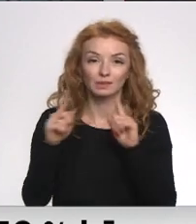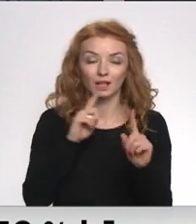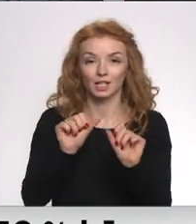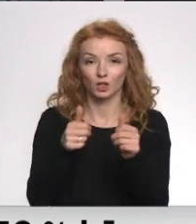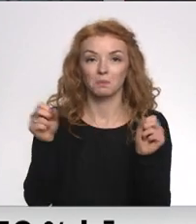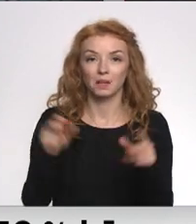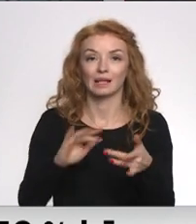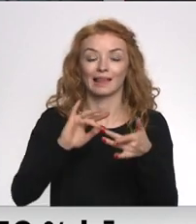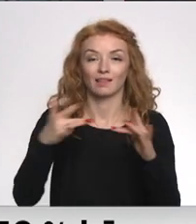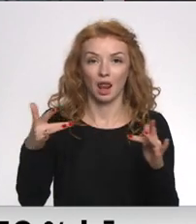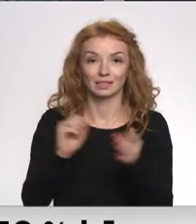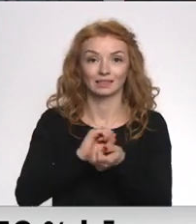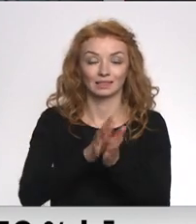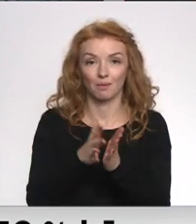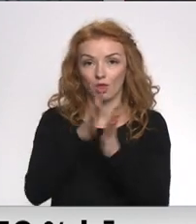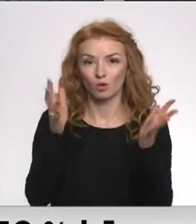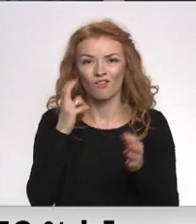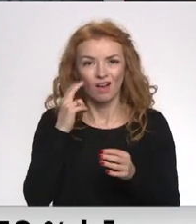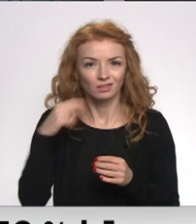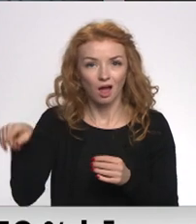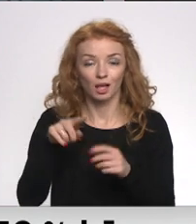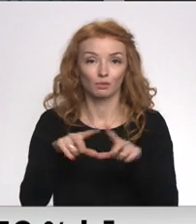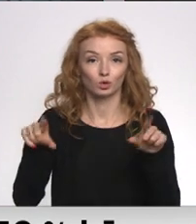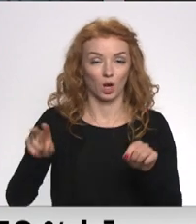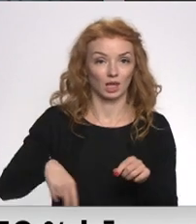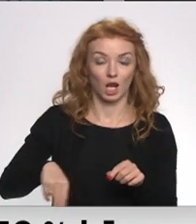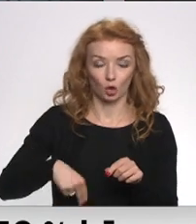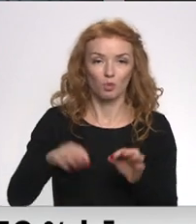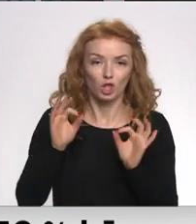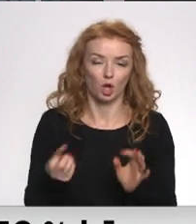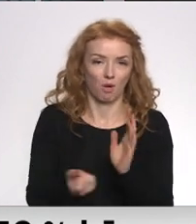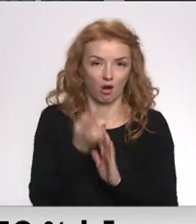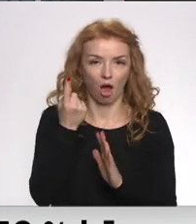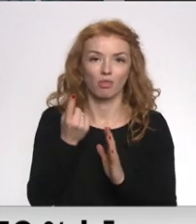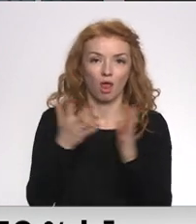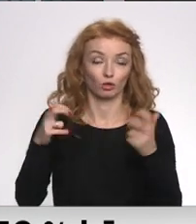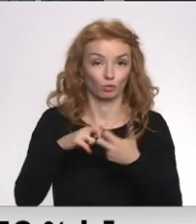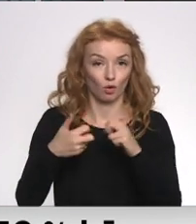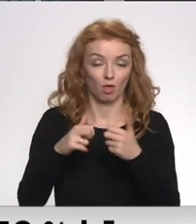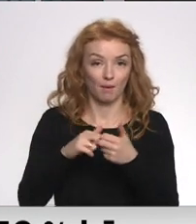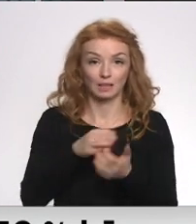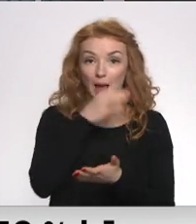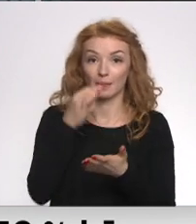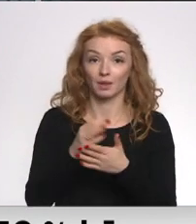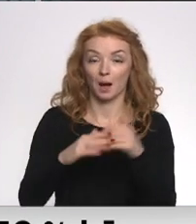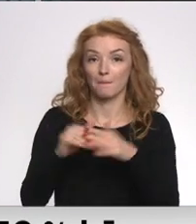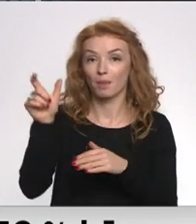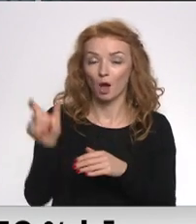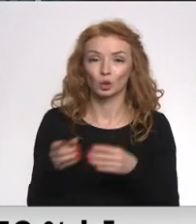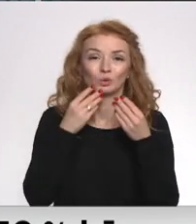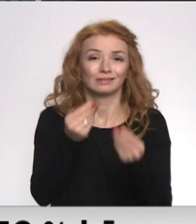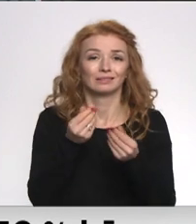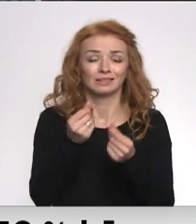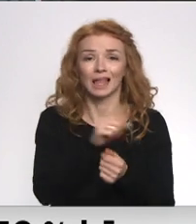elektroniskā sistēma, kas daudziem vecākiem un skolu direktoriem aizvien sagādā pamatīgas galvas sāpes. Atbildīgās amatpersonas mierina, ka